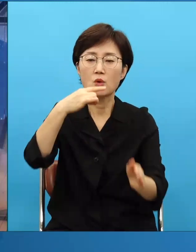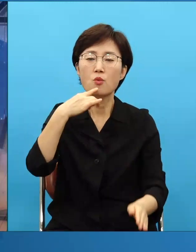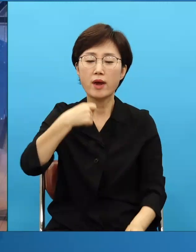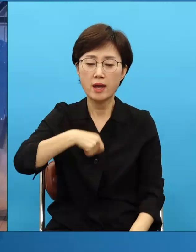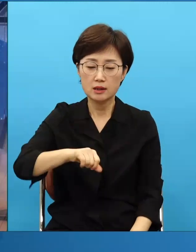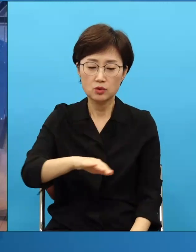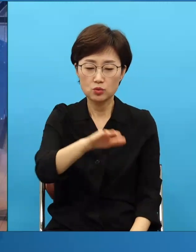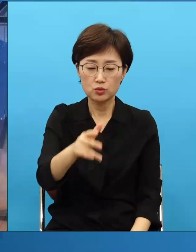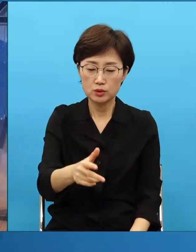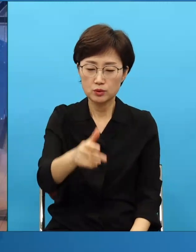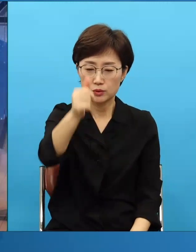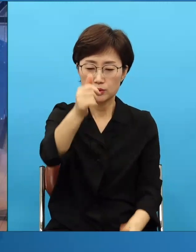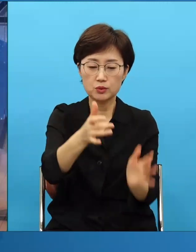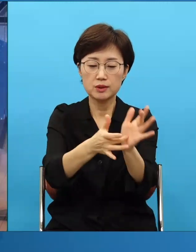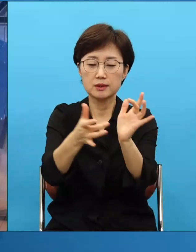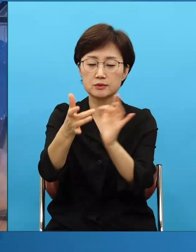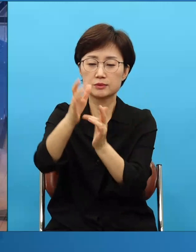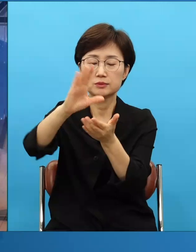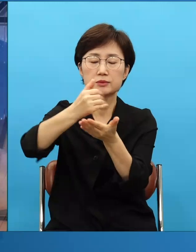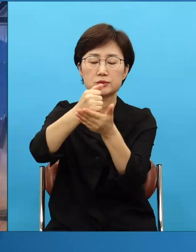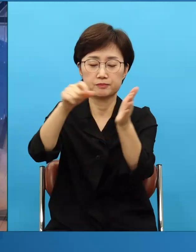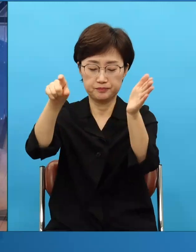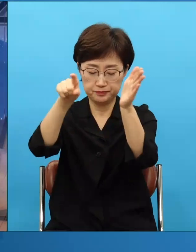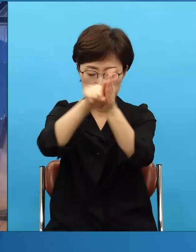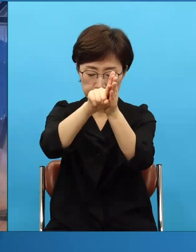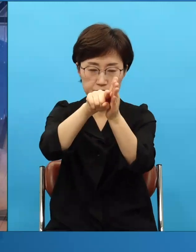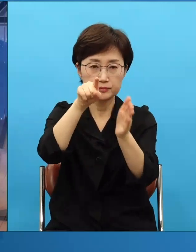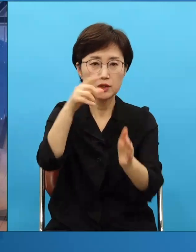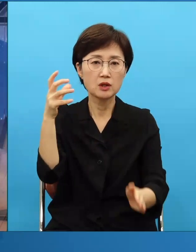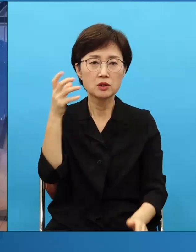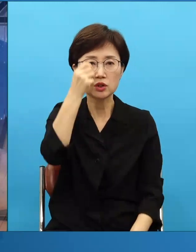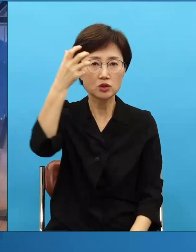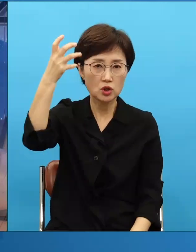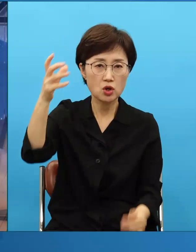믿사오며 그 외아들 우리 주 예수 그리스도를